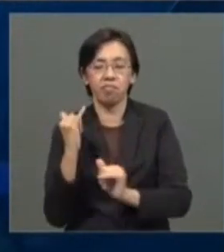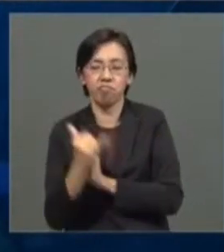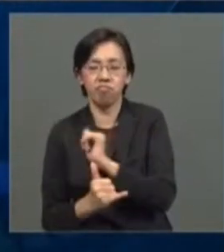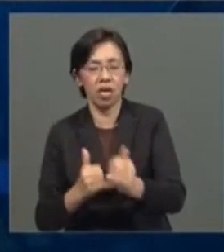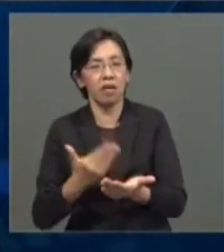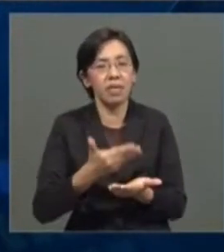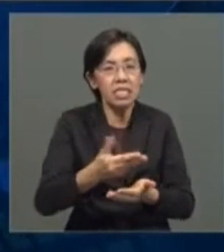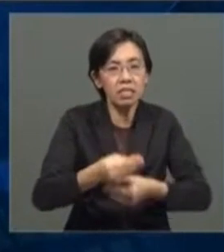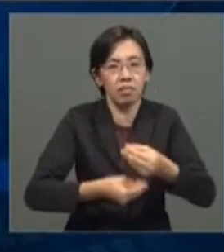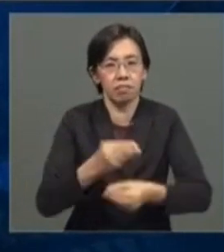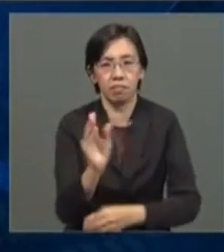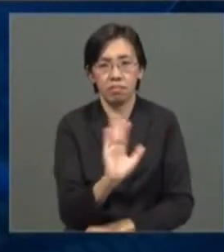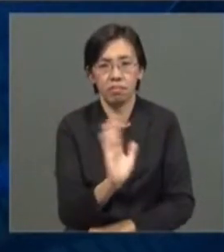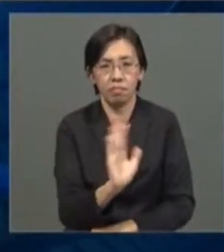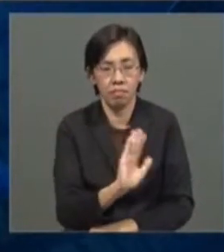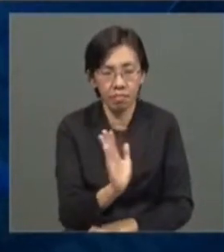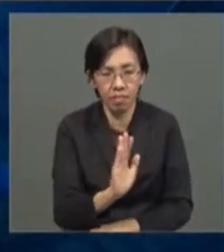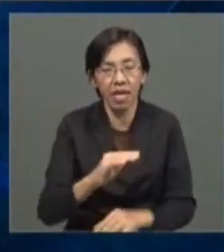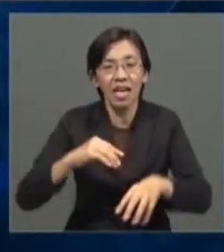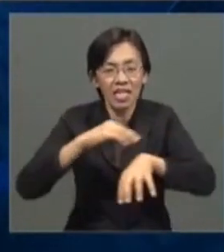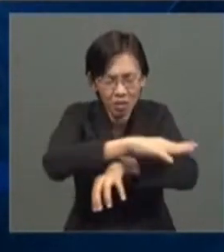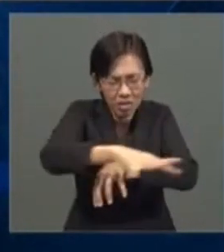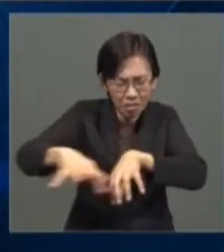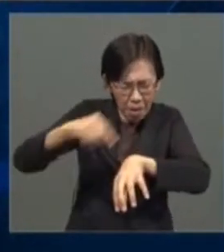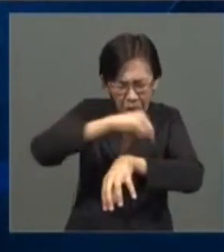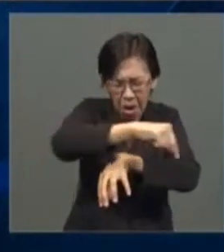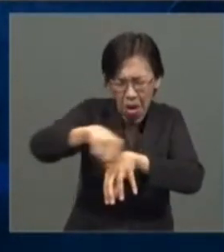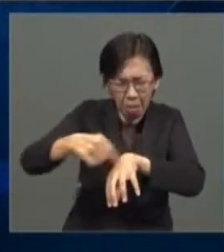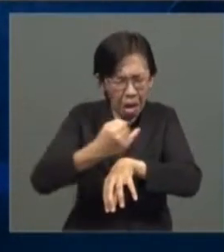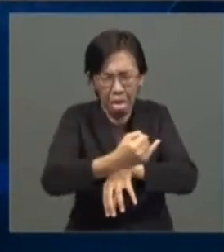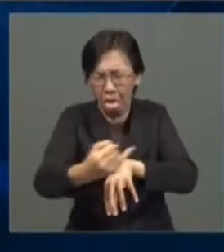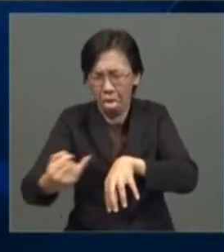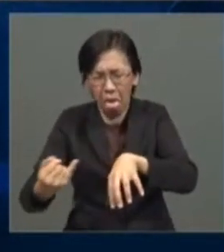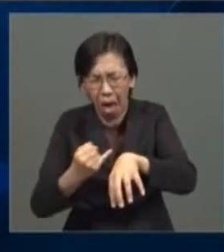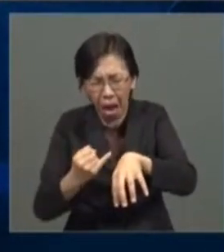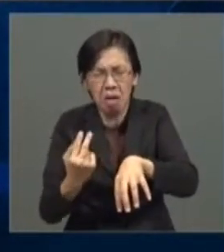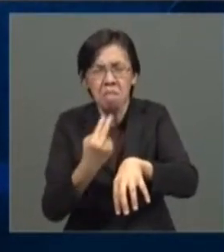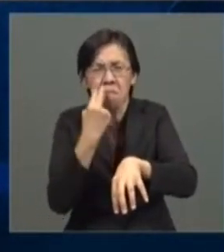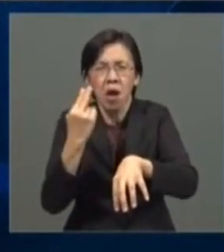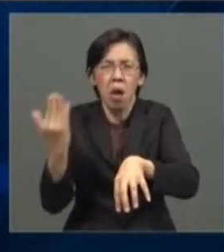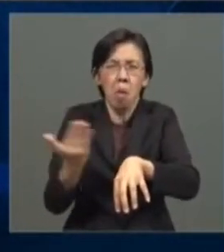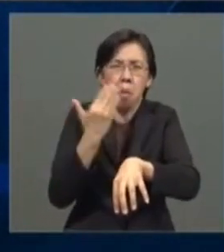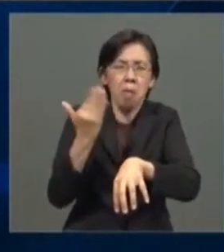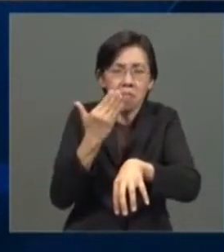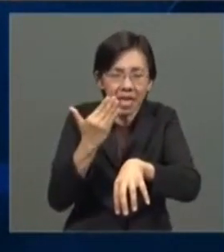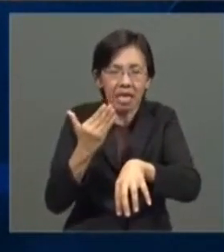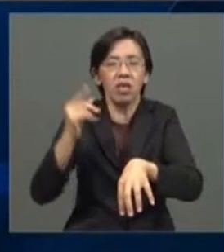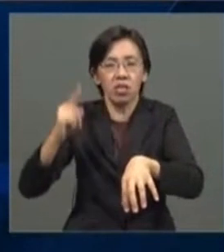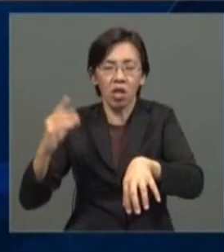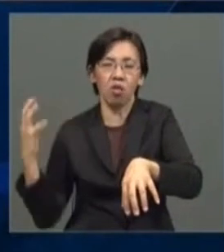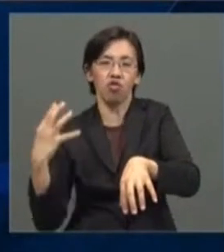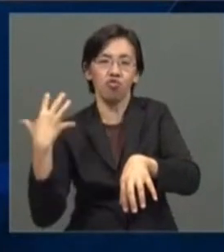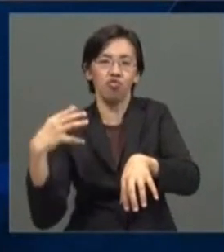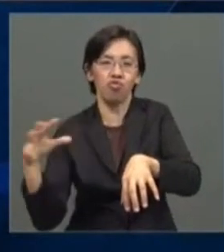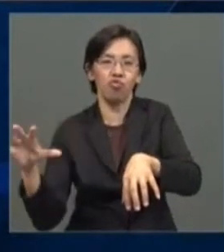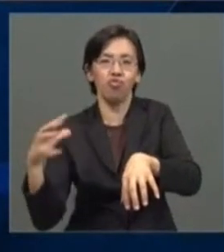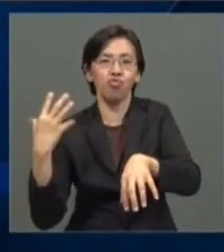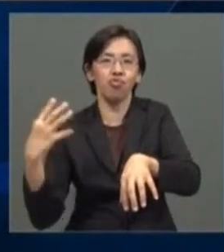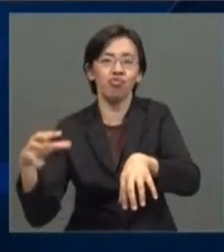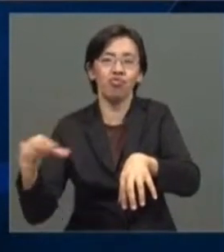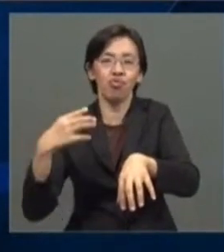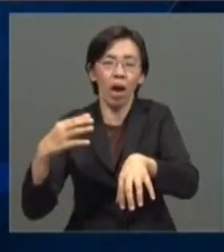ก็มีการพยายามที่จะปรับแก้สิ่งแวดล้อมพื้นที่ที่อับอากาศก็มีการติดตั้งพัดลมให้มีการหมุนเวียนนะคะ